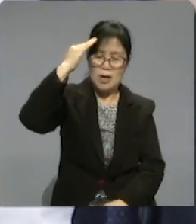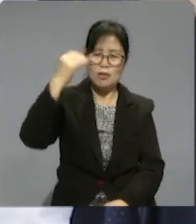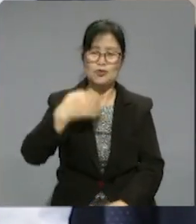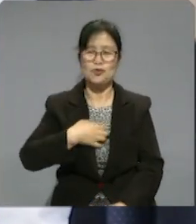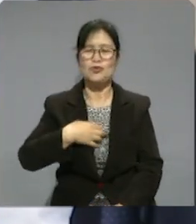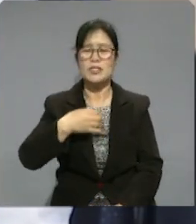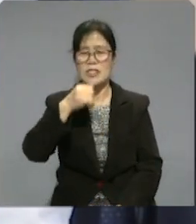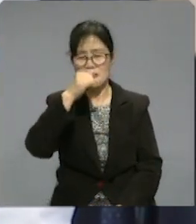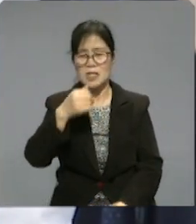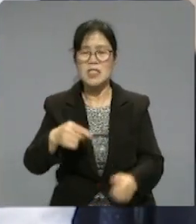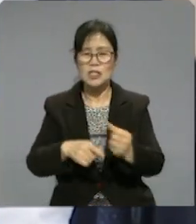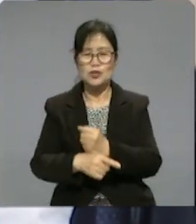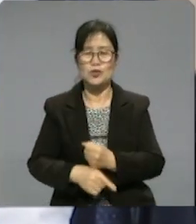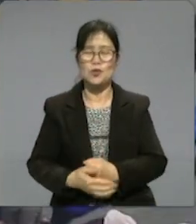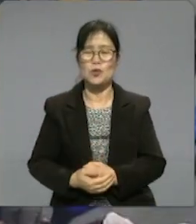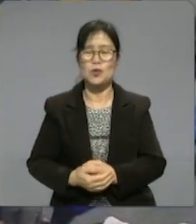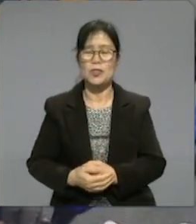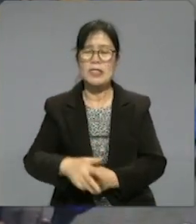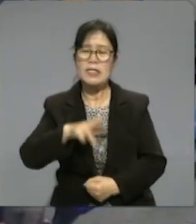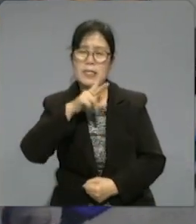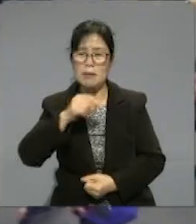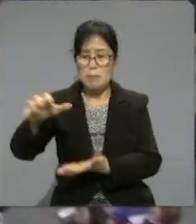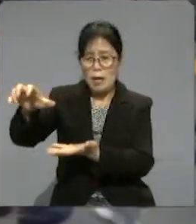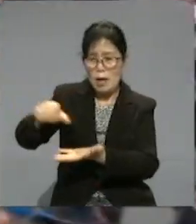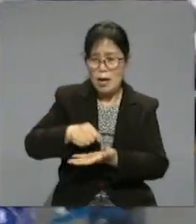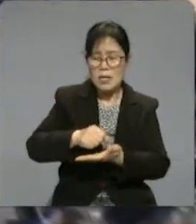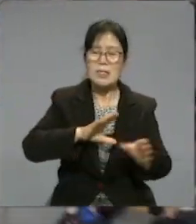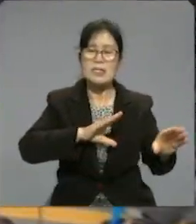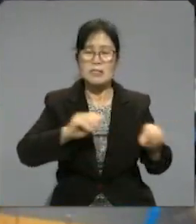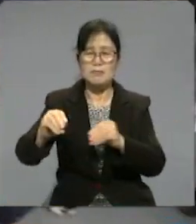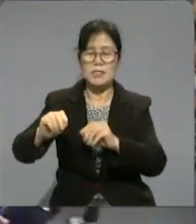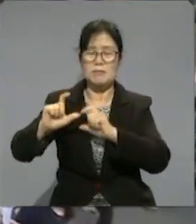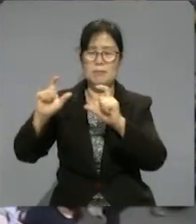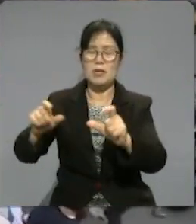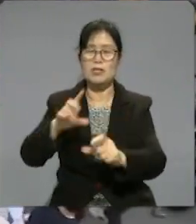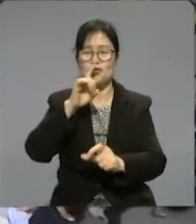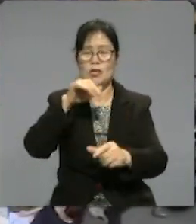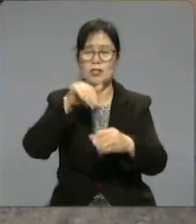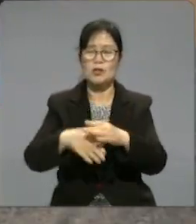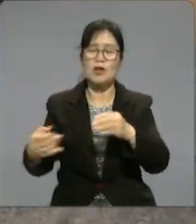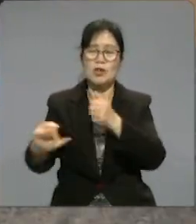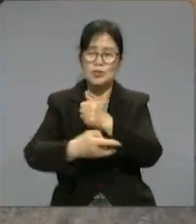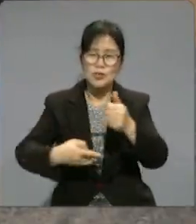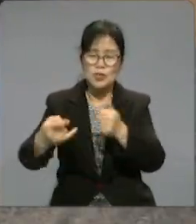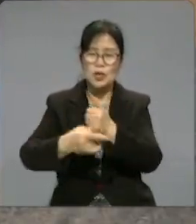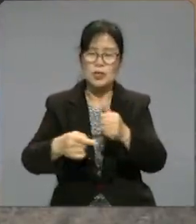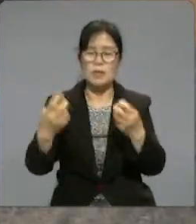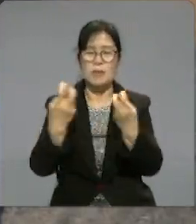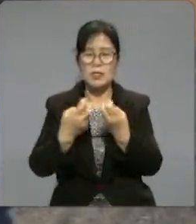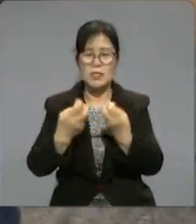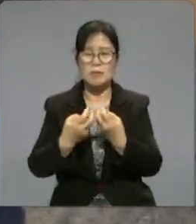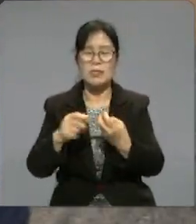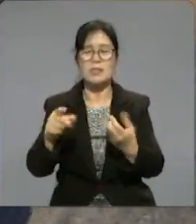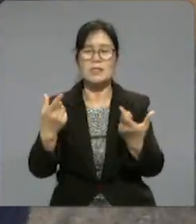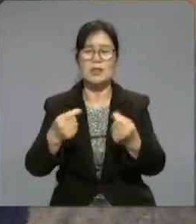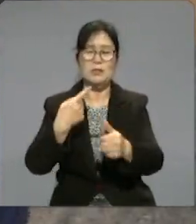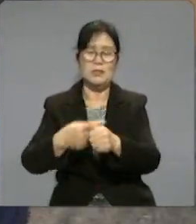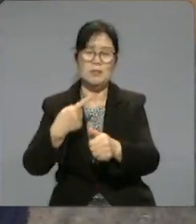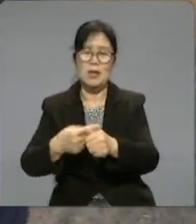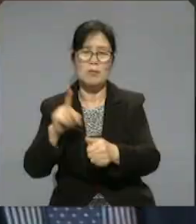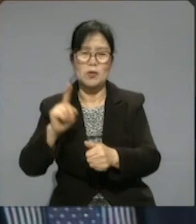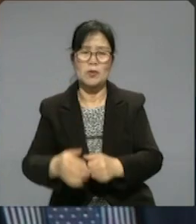이유로 사전투표소에 대파 반입을 금지한 중앙선거관리위원회의 방침은 이렇게